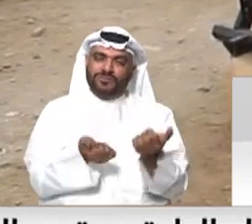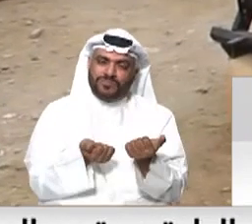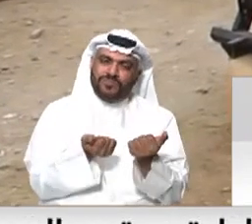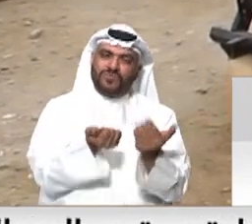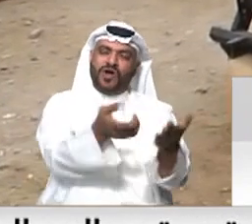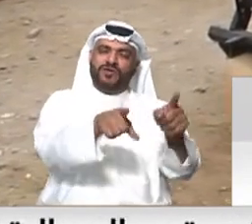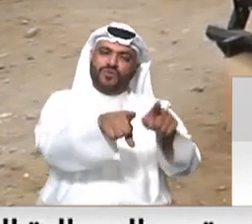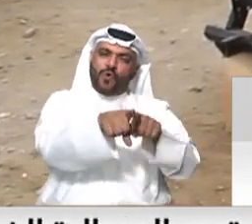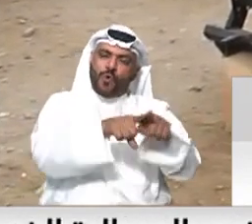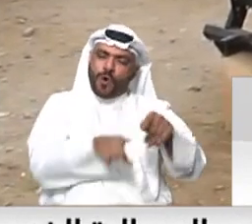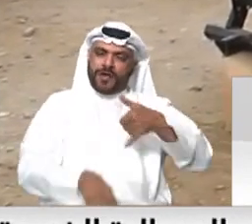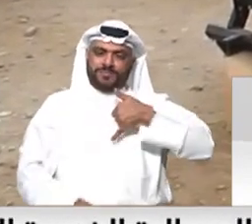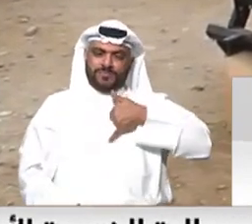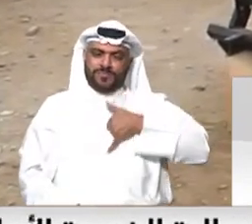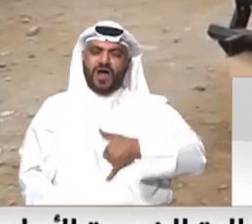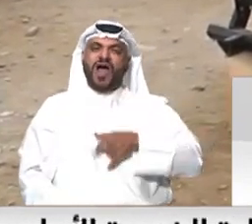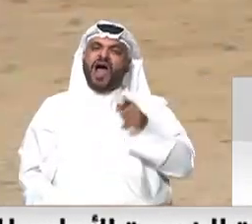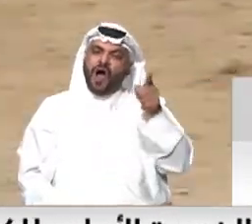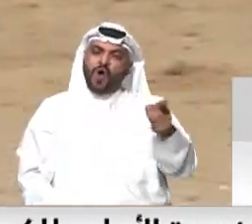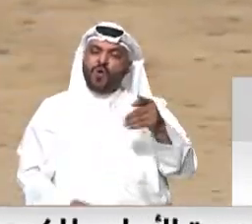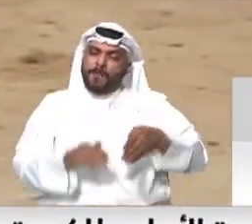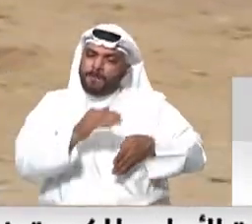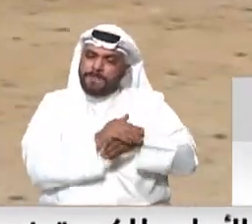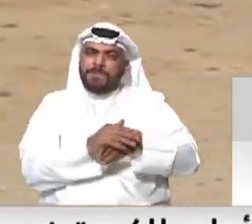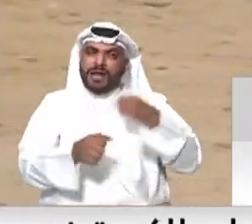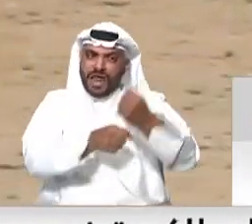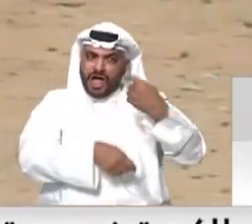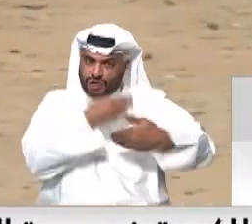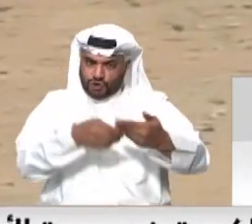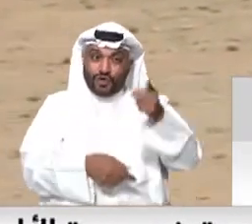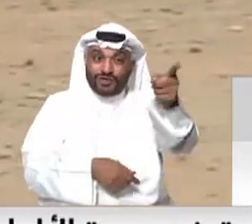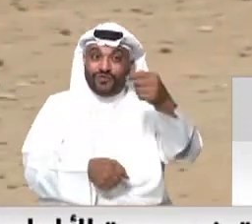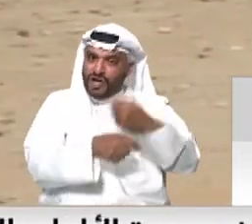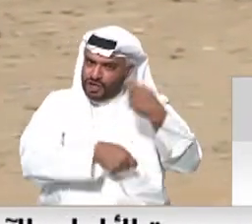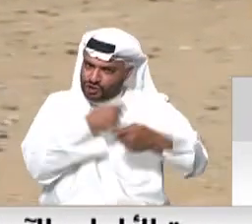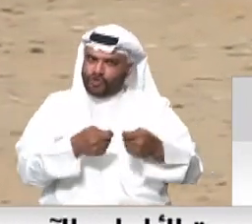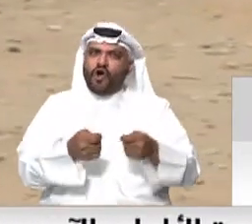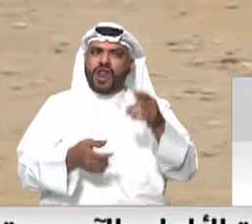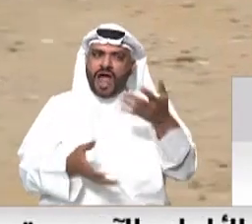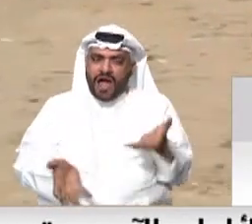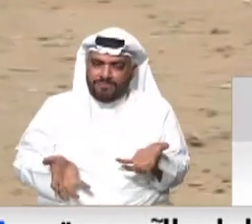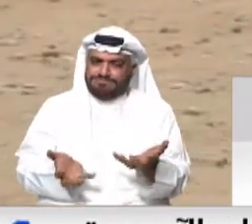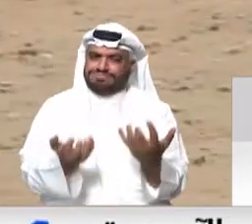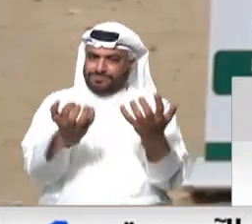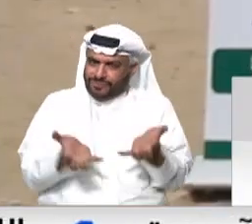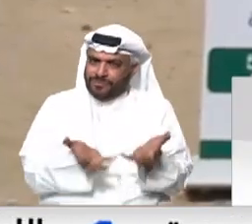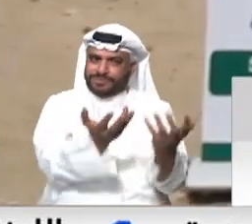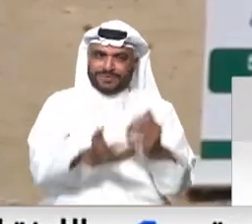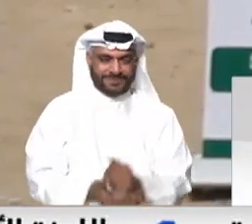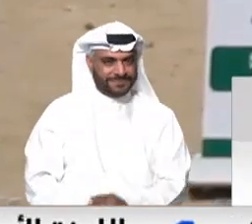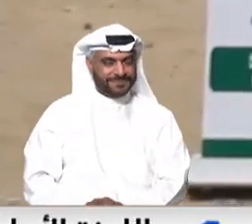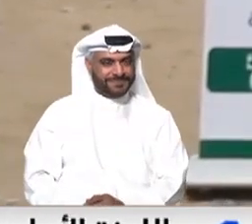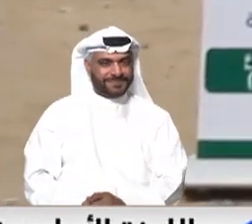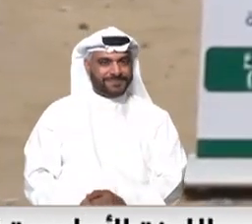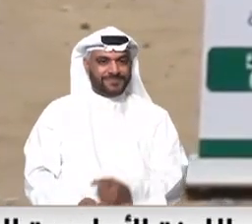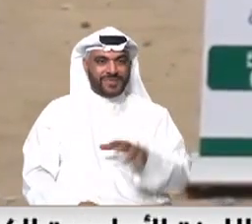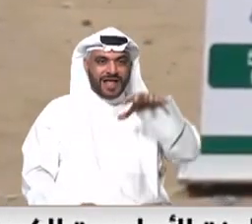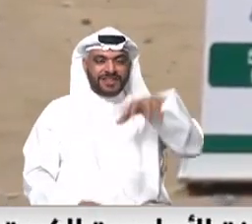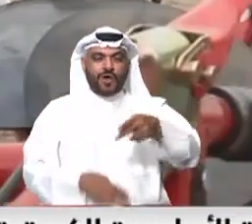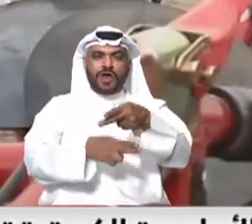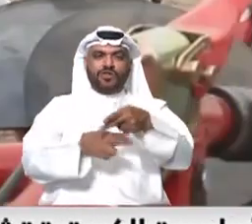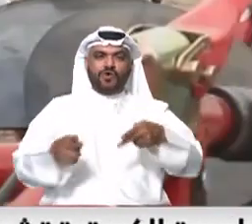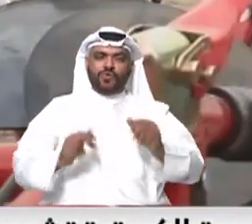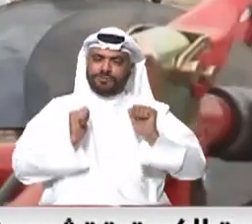سبيل تحسين الإنتاج الزراعي وتوفير مزيد من فرص العمل. تبدو الكويت